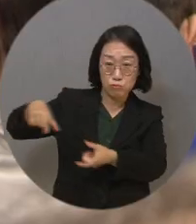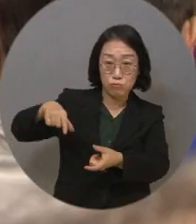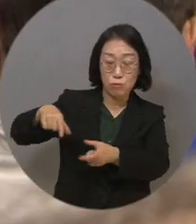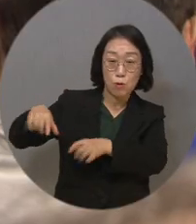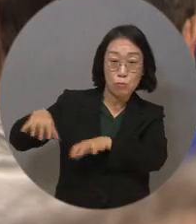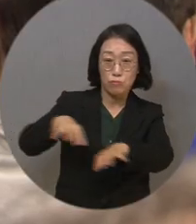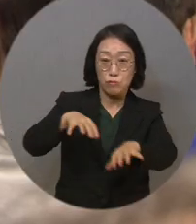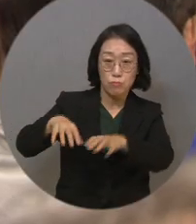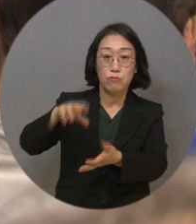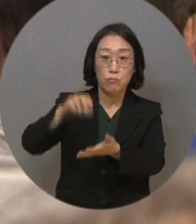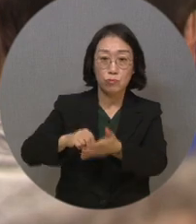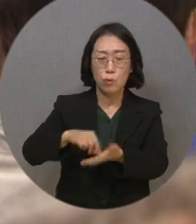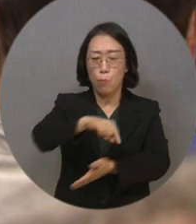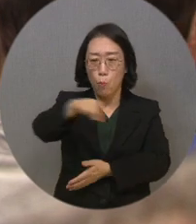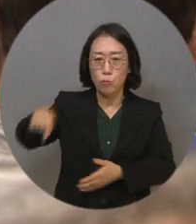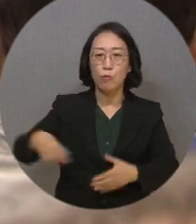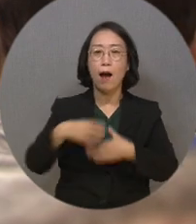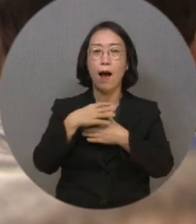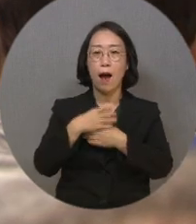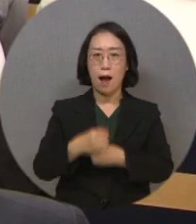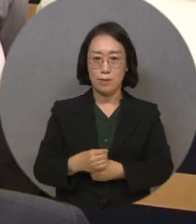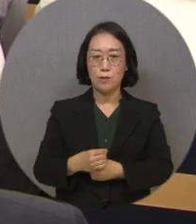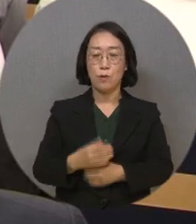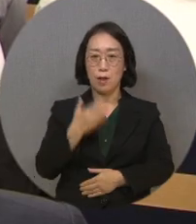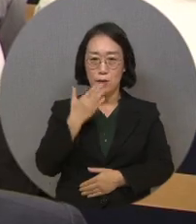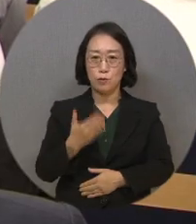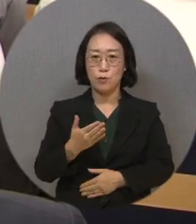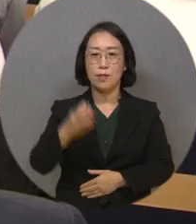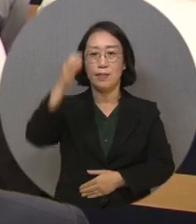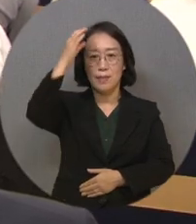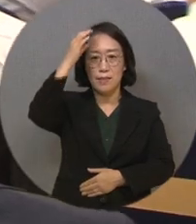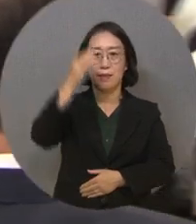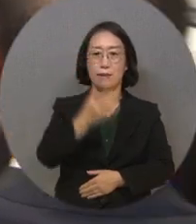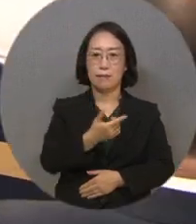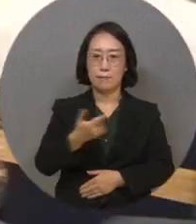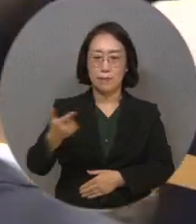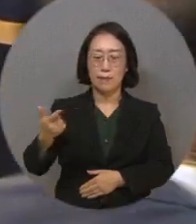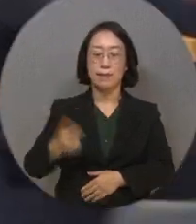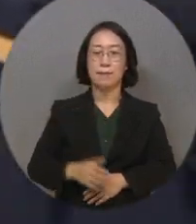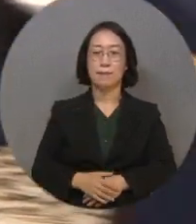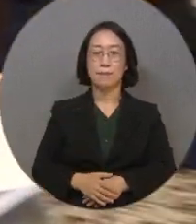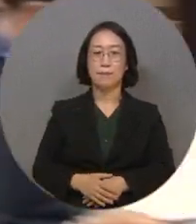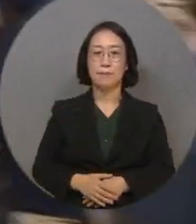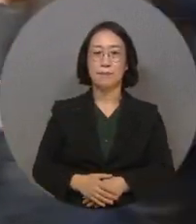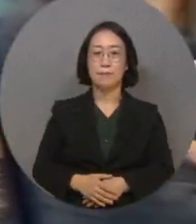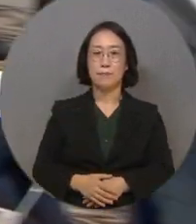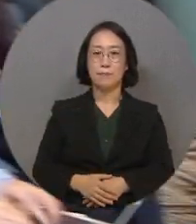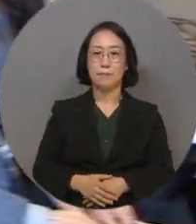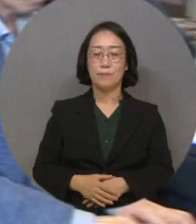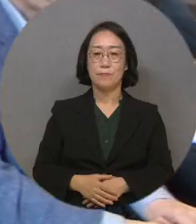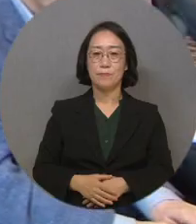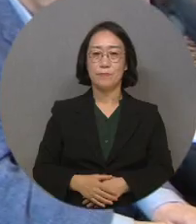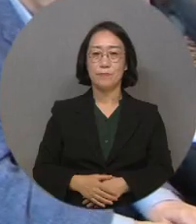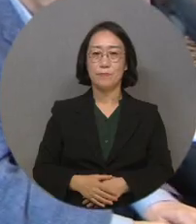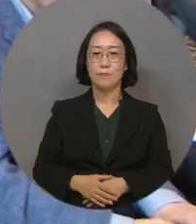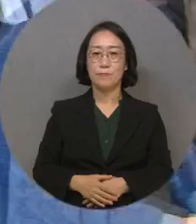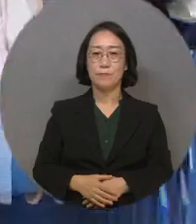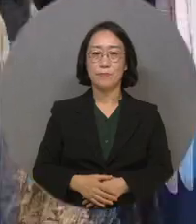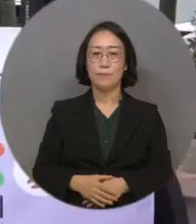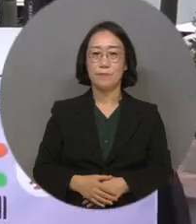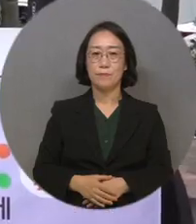국민들이 오염수로부터 안정을 되찾을 수 있기를 기대해봅니다. 복지TV 뉴스 홍경영입니다.